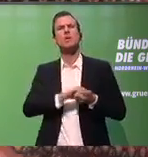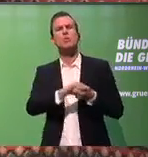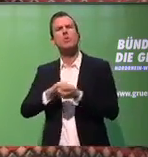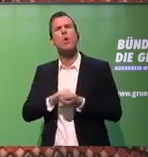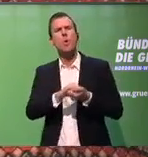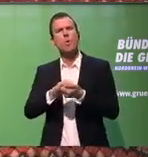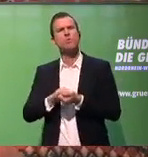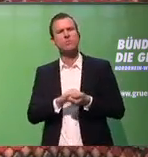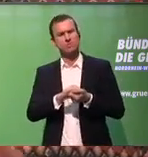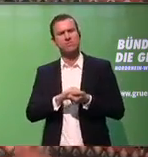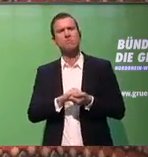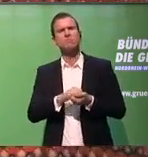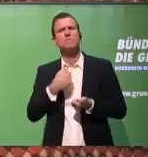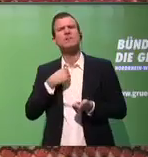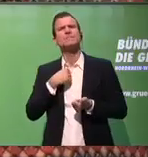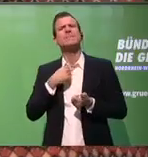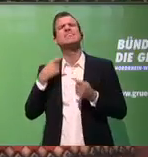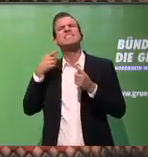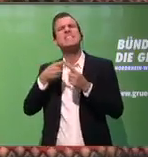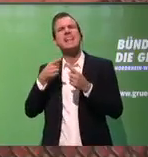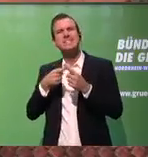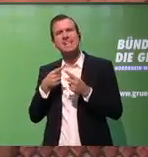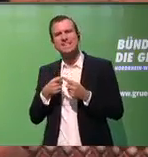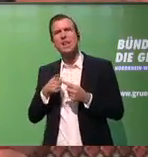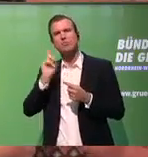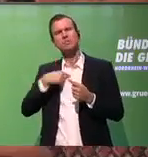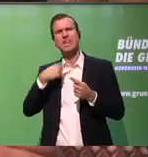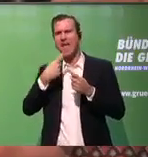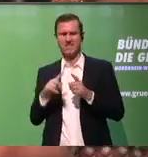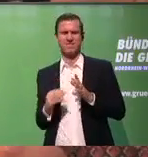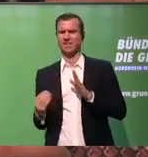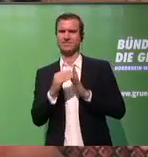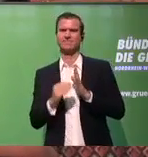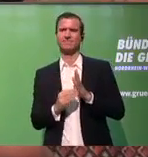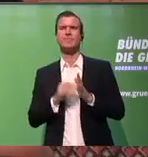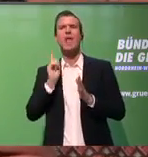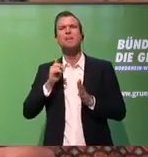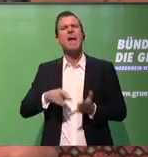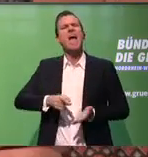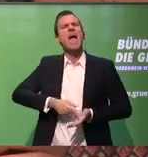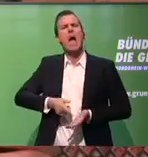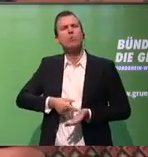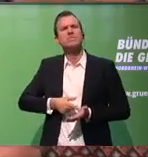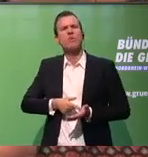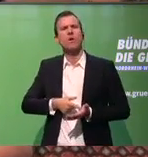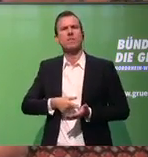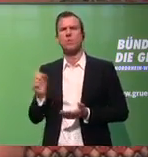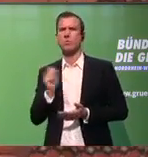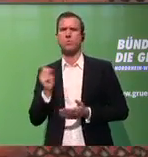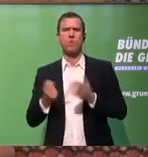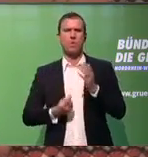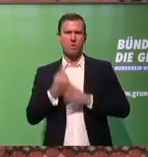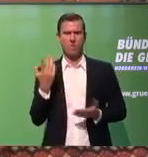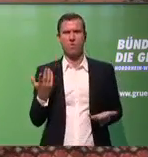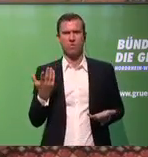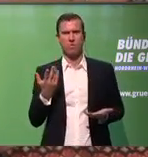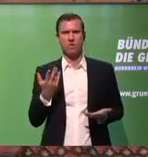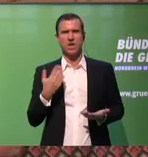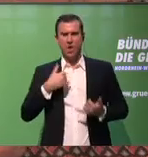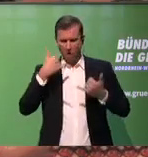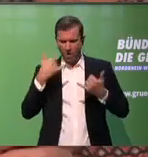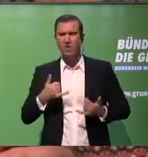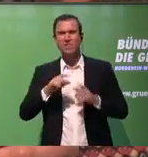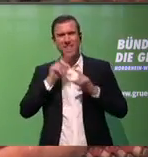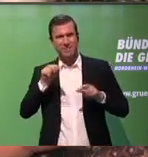für die Europäische Union anders verankern müssen. Aber ich bin mir über die Herausforderung, die darin steckt, heute darüber zu